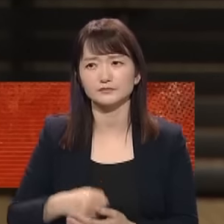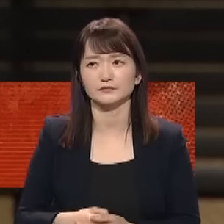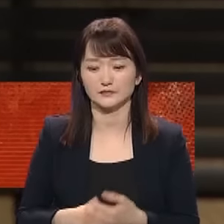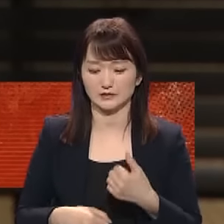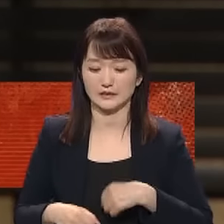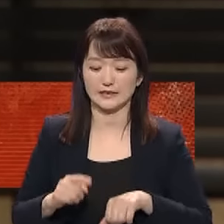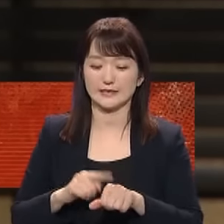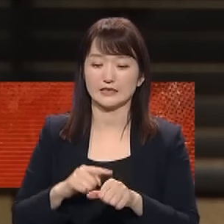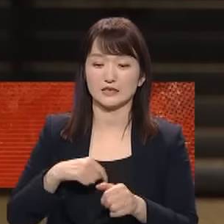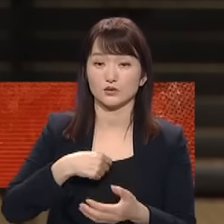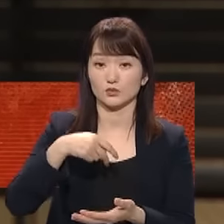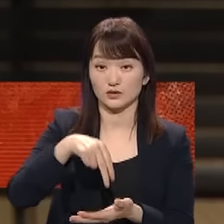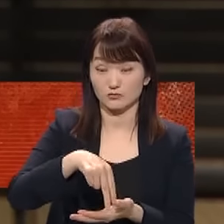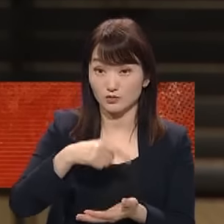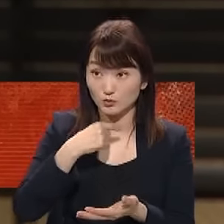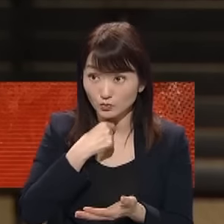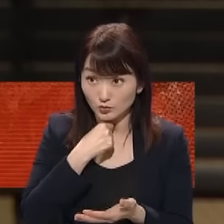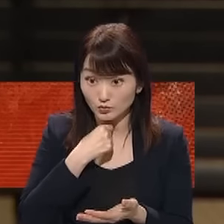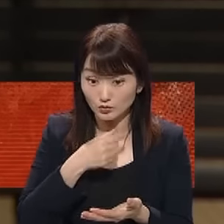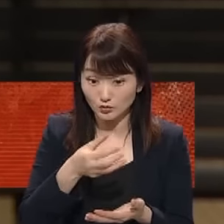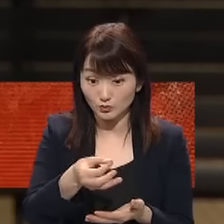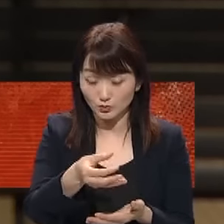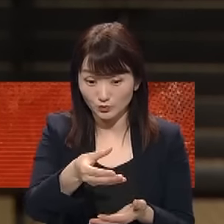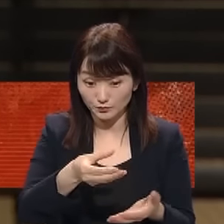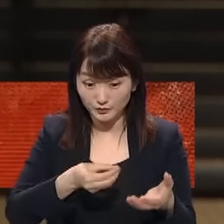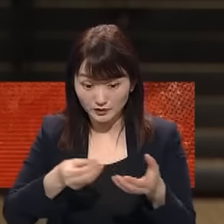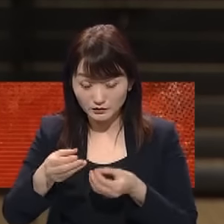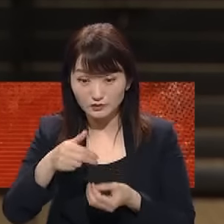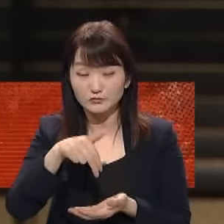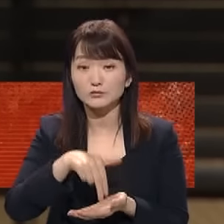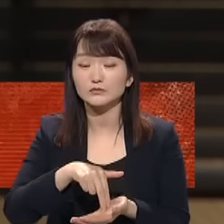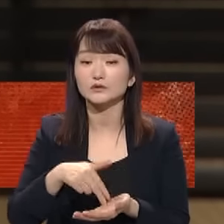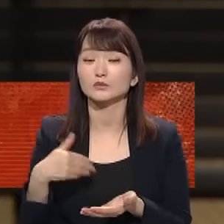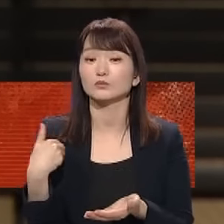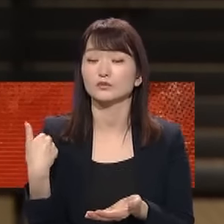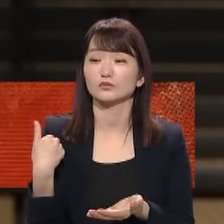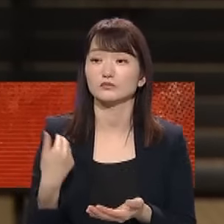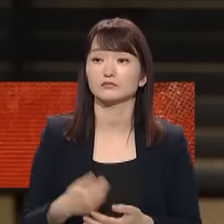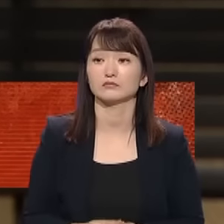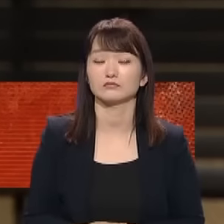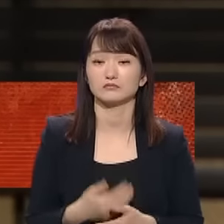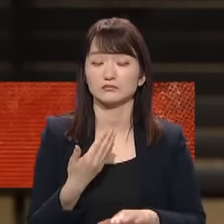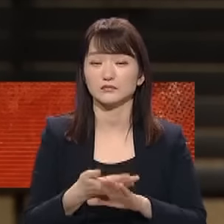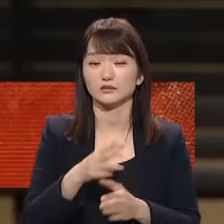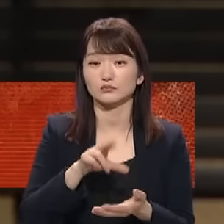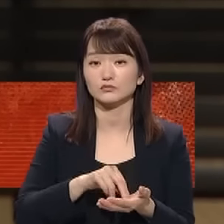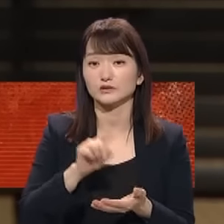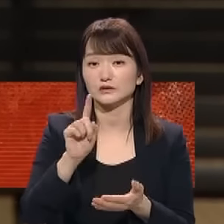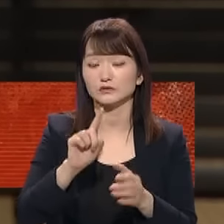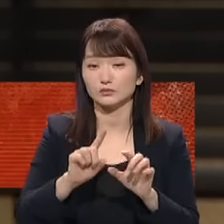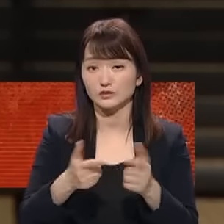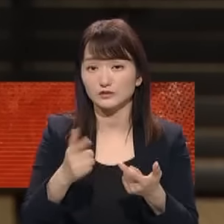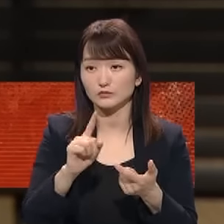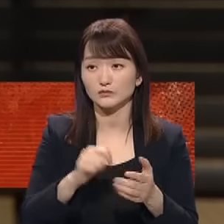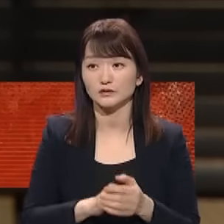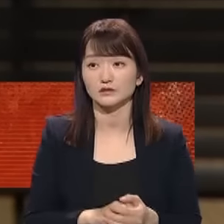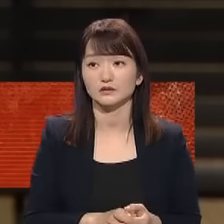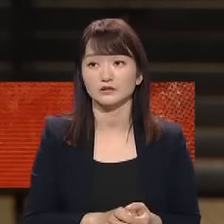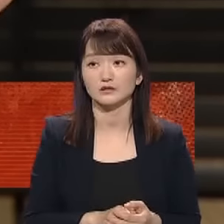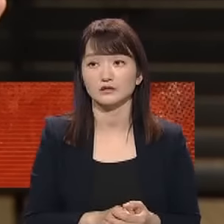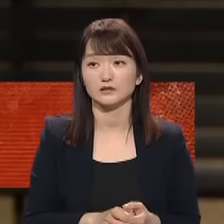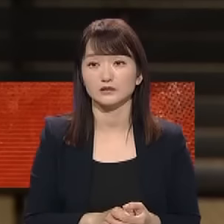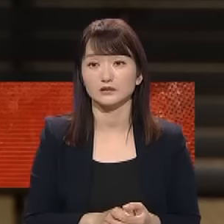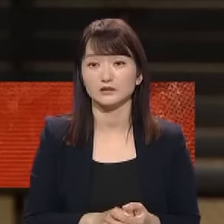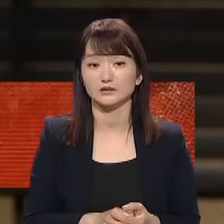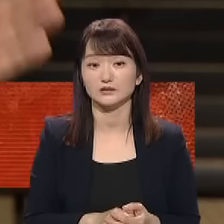아들이 독립하기를 바라는 마음에서 대출 받아라 이런 식의 입장이라면 모르겠으나 다른 문제도 아니고 이미 그러니까 사연자의 어머님, 그러니까